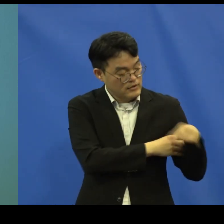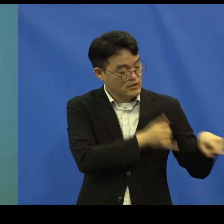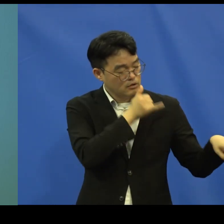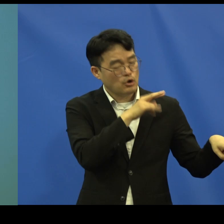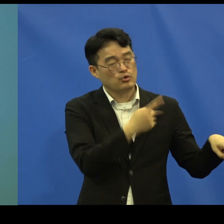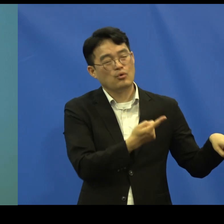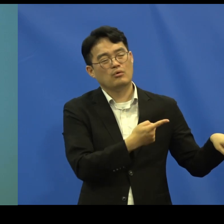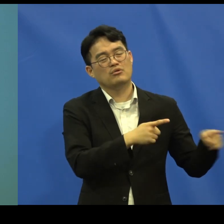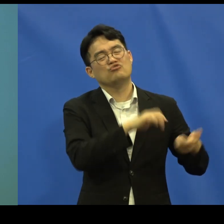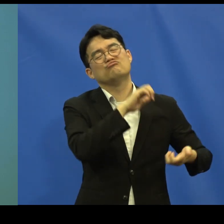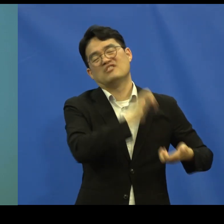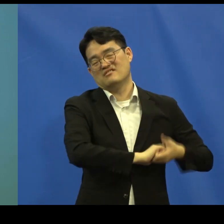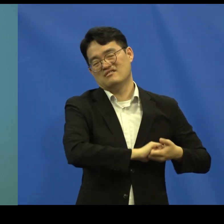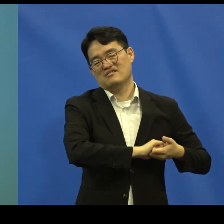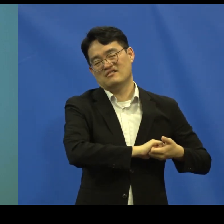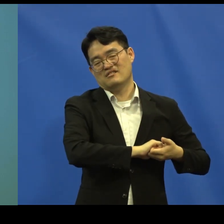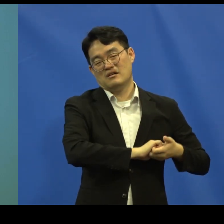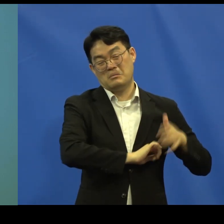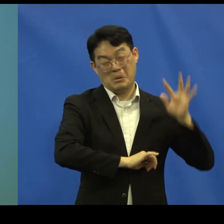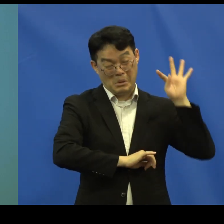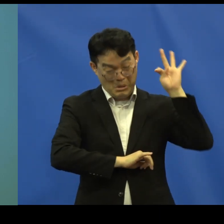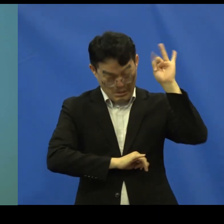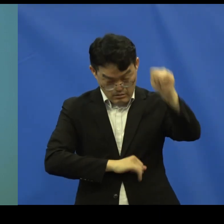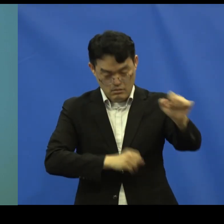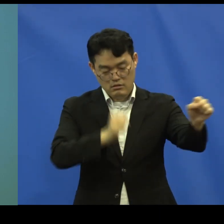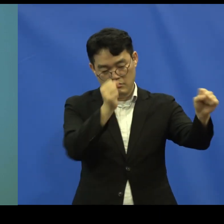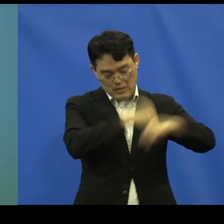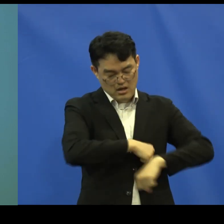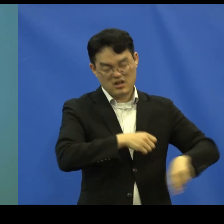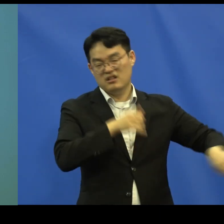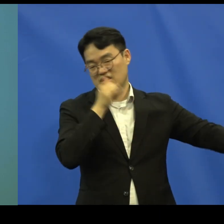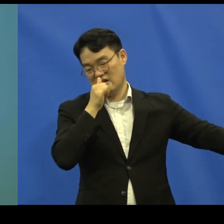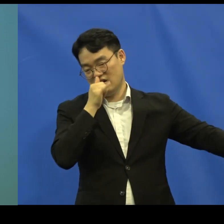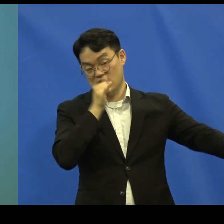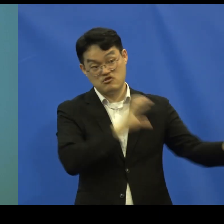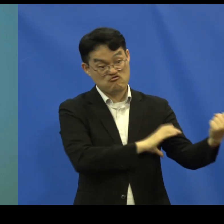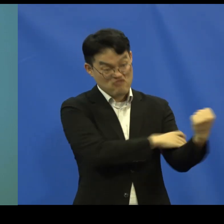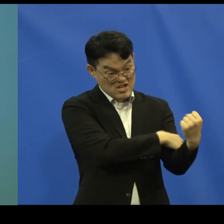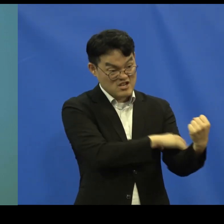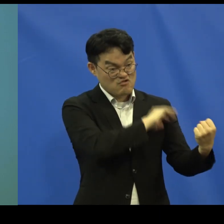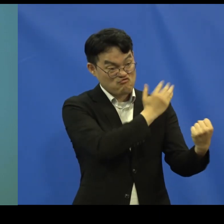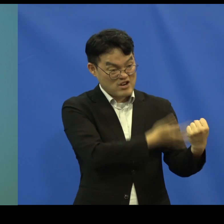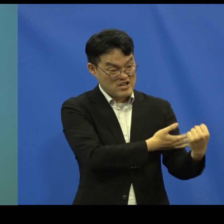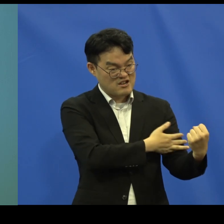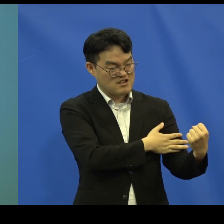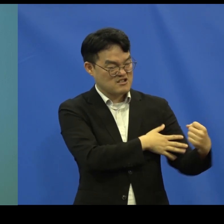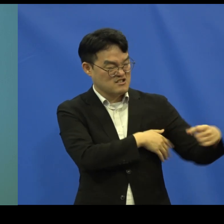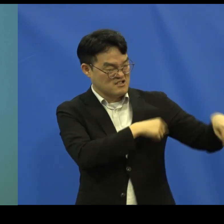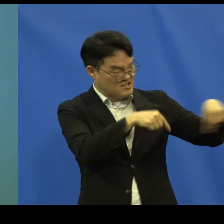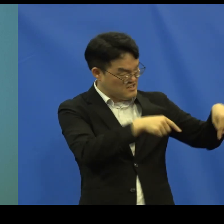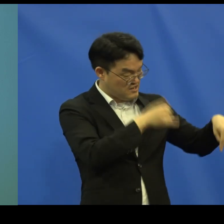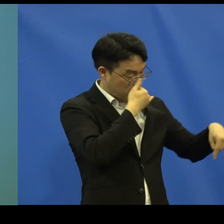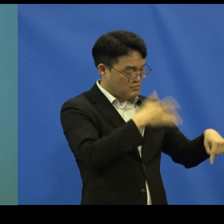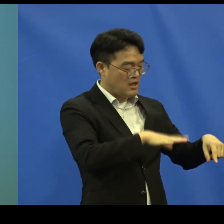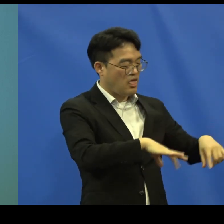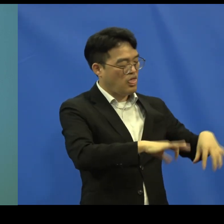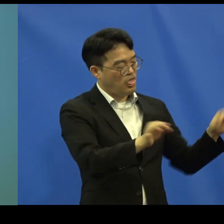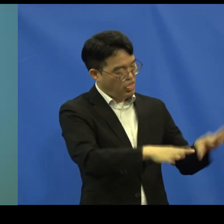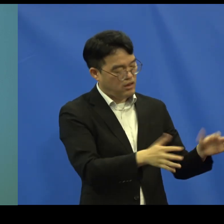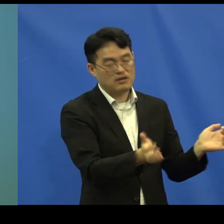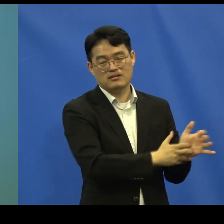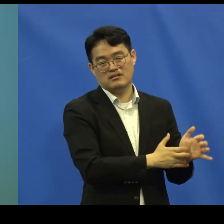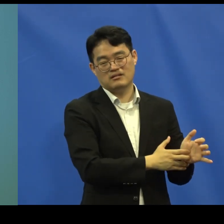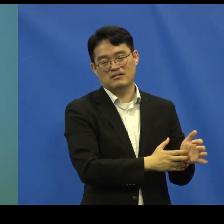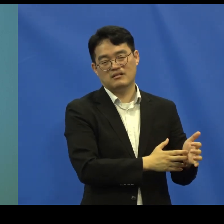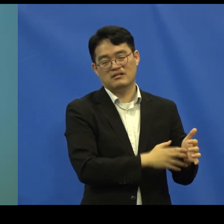로마의 황제의 그 권력이 하늘을 치솟지만 잠깐이라는 거예요. 잠깐이. 여러분, 우리가 이 세상의 권력은